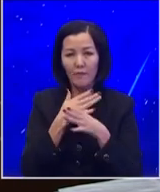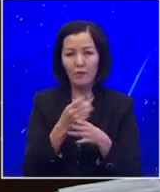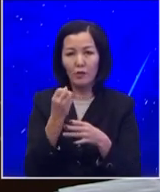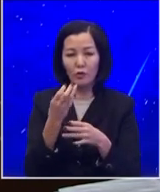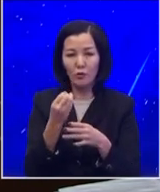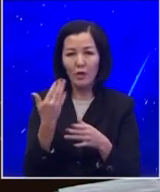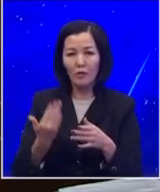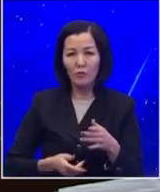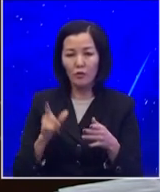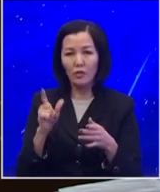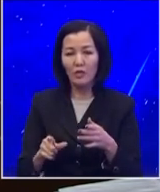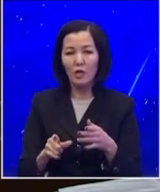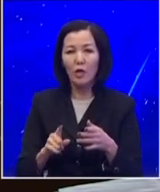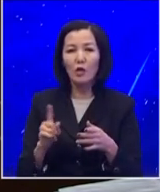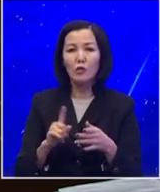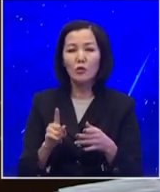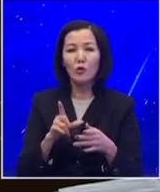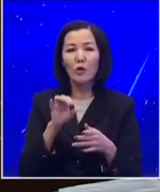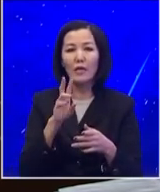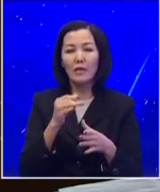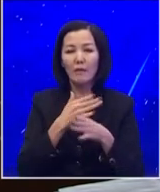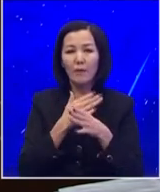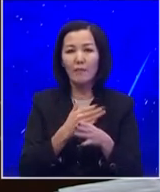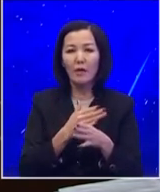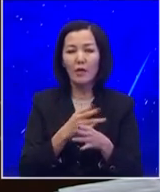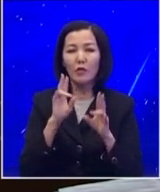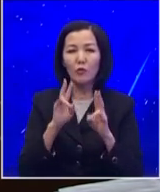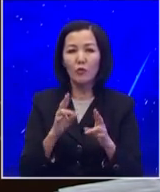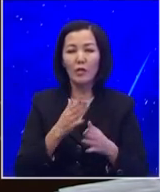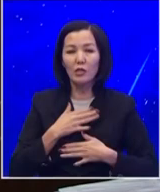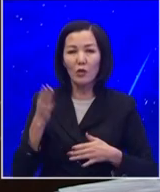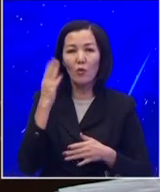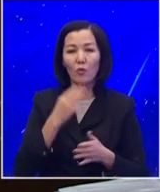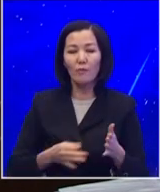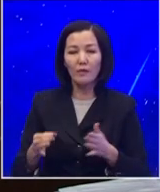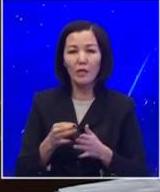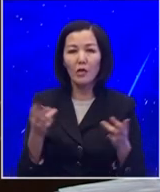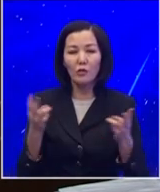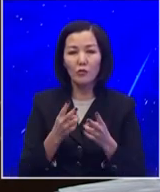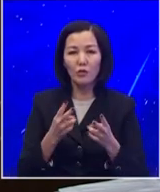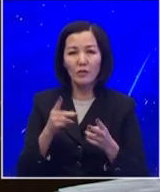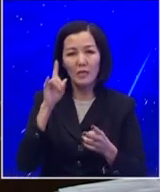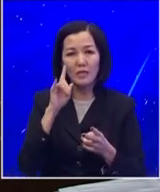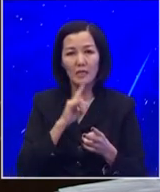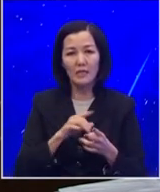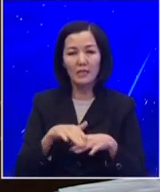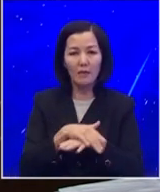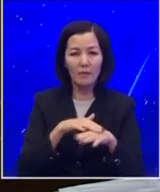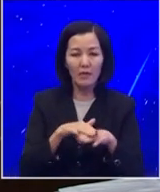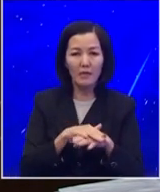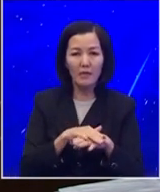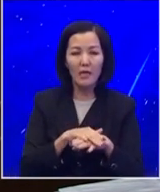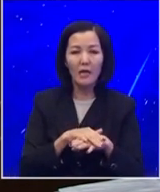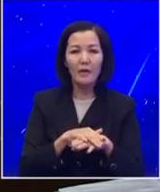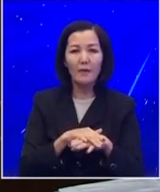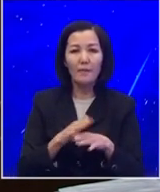одной жительнице. Стоит отметить, «Харакет» помогает не только гражданам нашей области, а всем нуждающимся казахстанцам. От лица наших